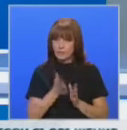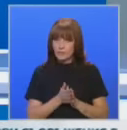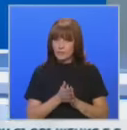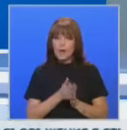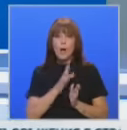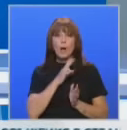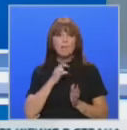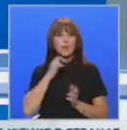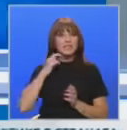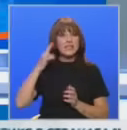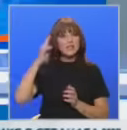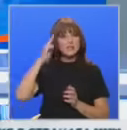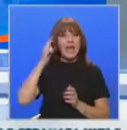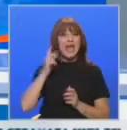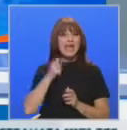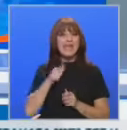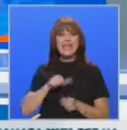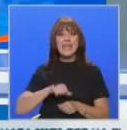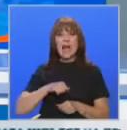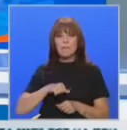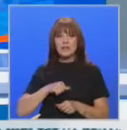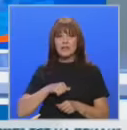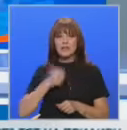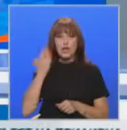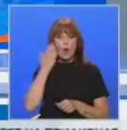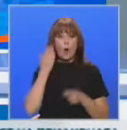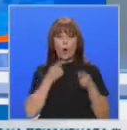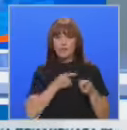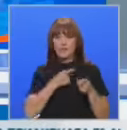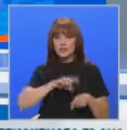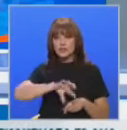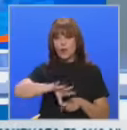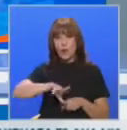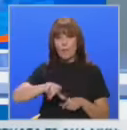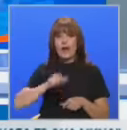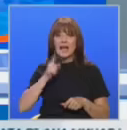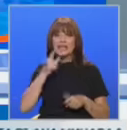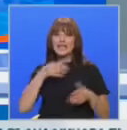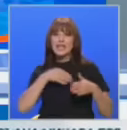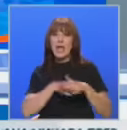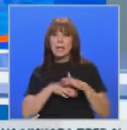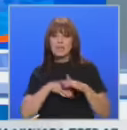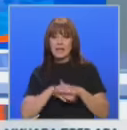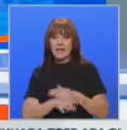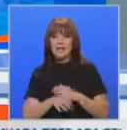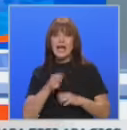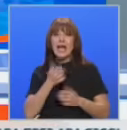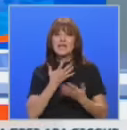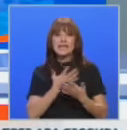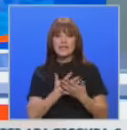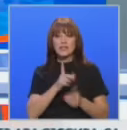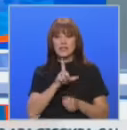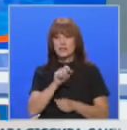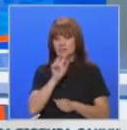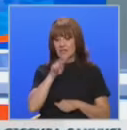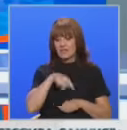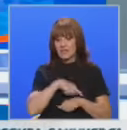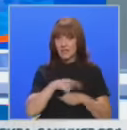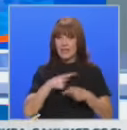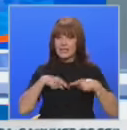Полицейски служители от Ябланица са обвинени, че са обрали с заплаха мигрант. Те бяха задържани за 72 часа, а днес